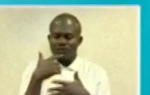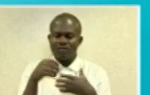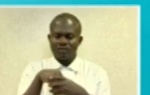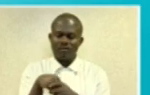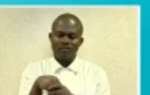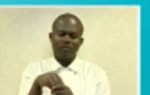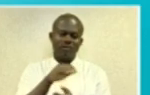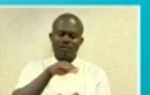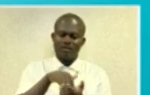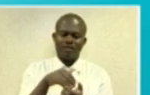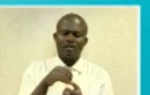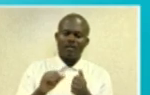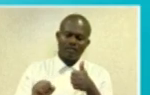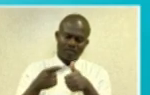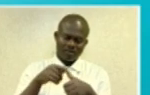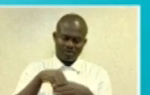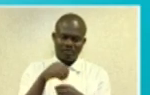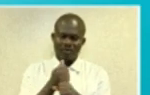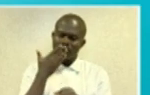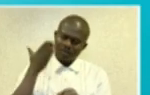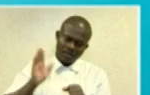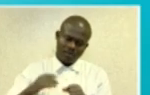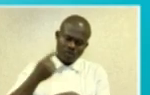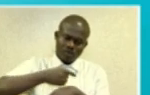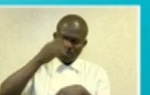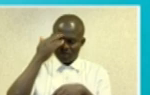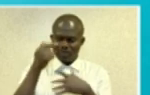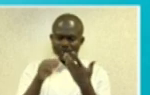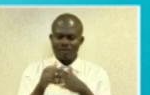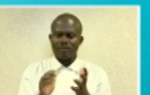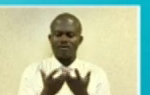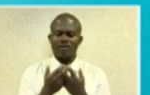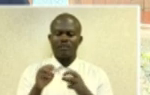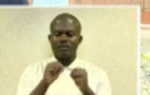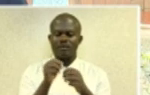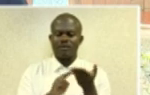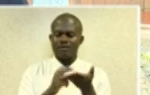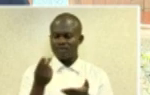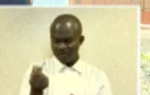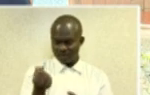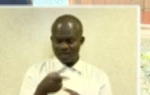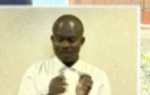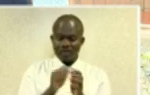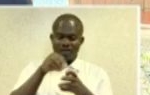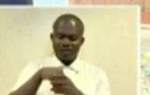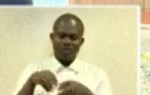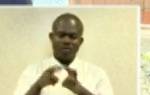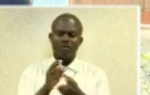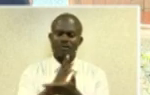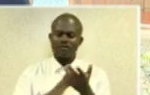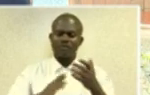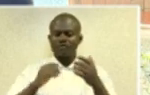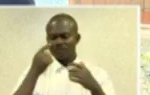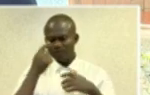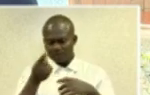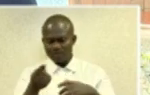bigo aya ni cyambere mu bigo birimo bikora nabi uyu munsi wa none kubijyanye n'imicungire kwishyura amafaranga no akazamo n'uburyo bw'imiyoborere budahwitse.